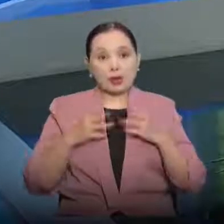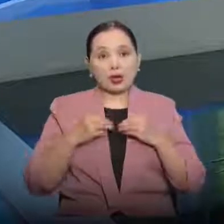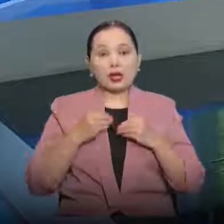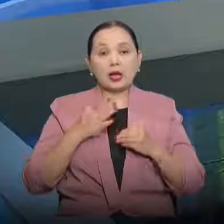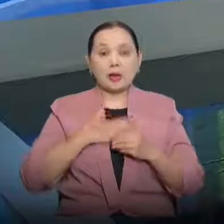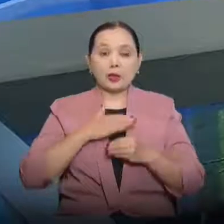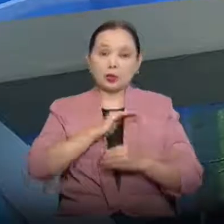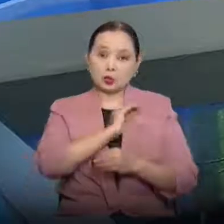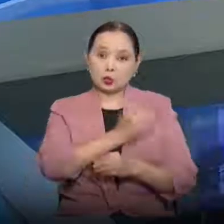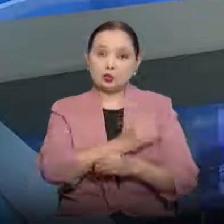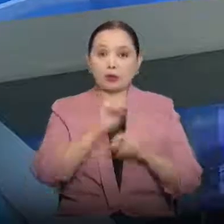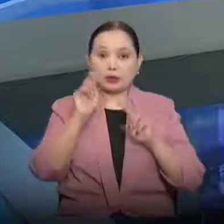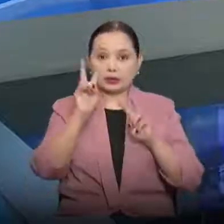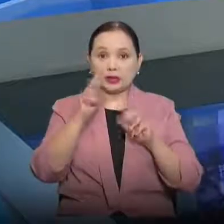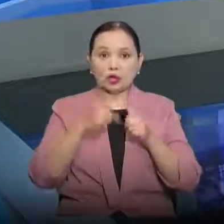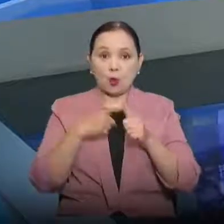bir kuchmiz deb nomlandi.